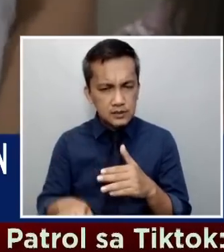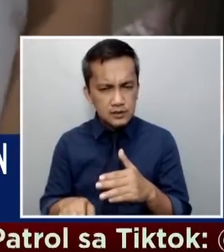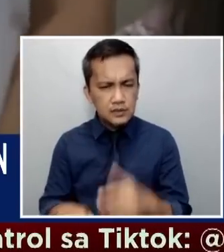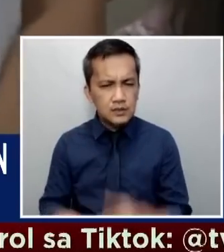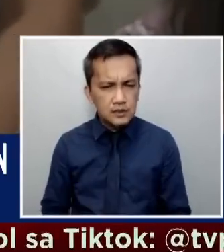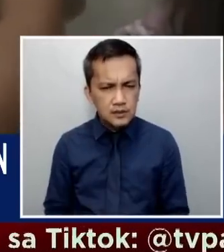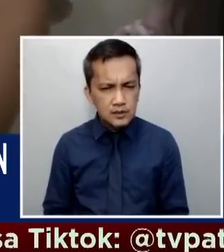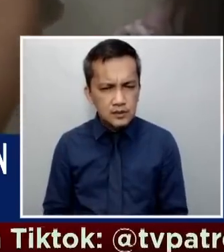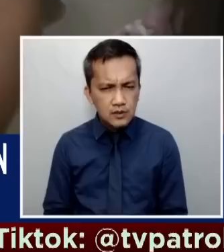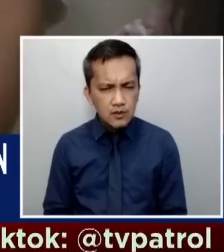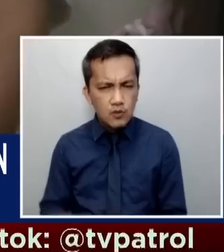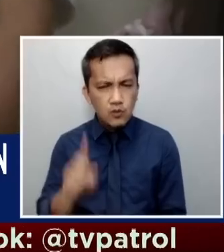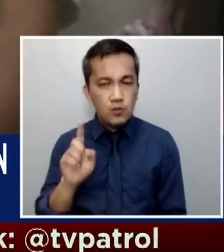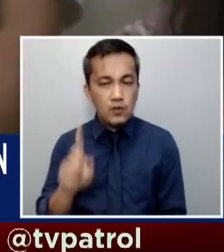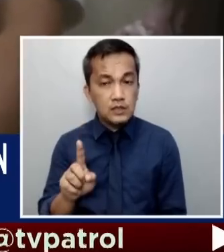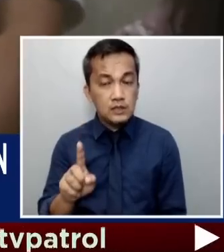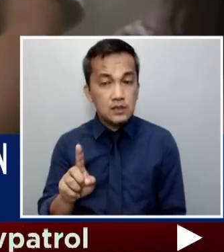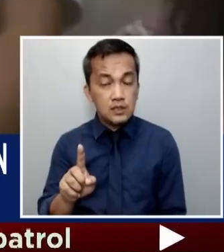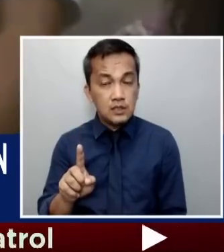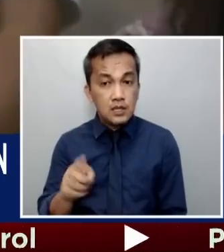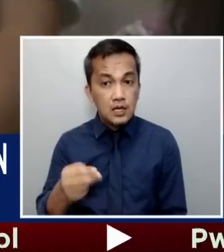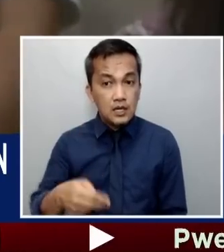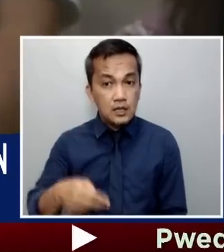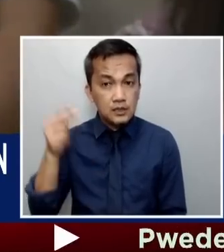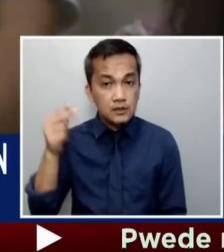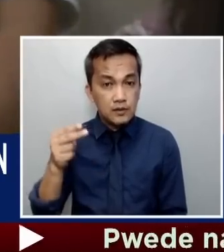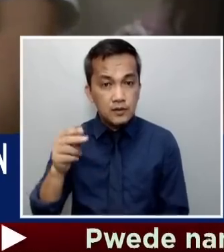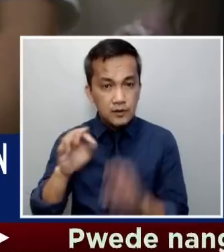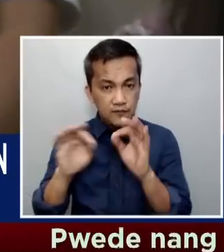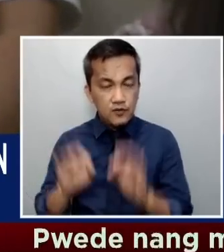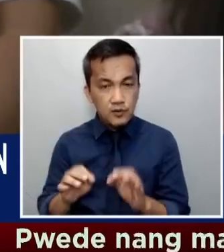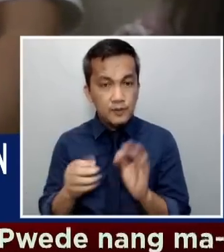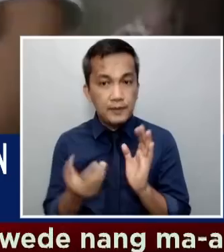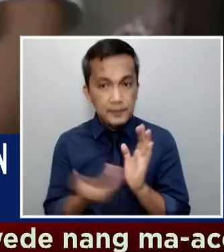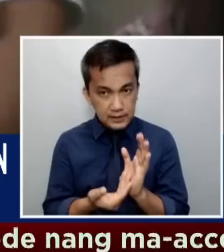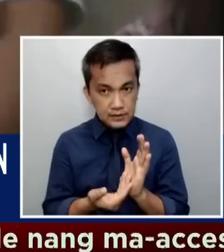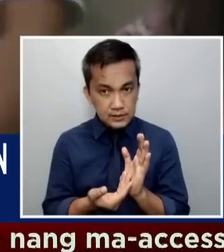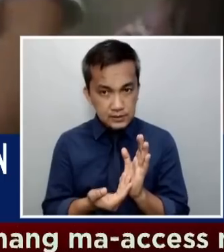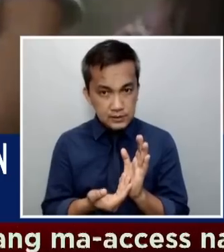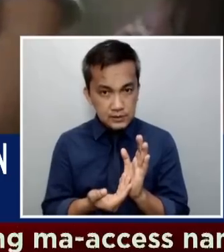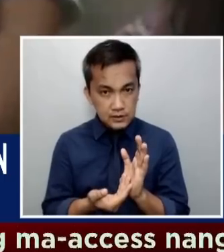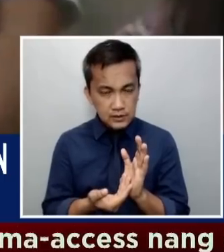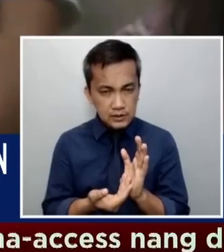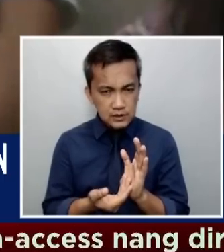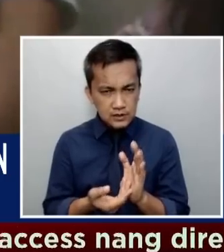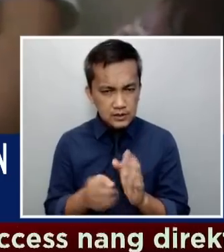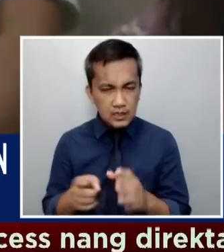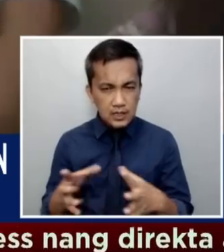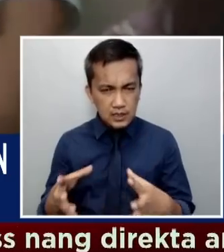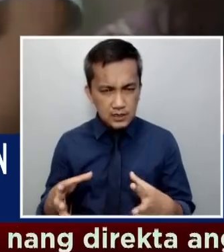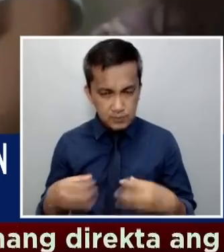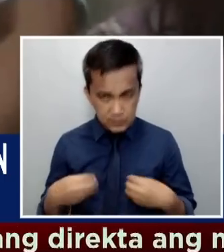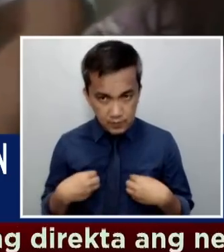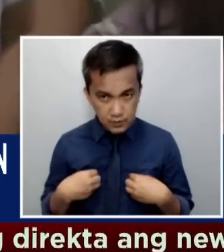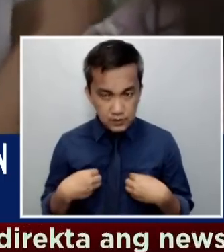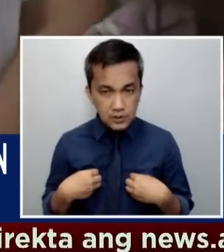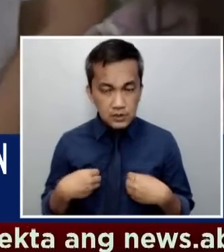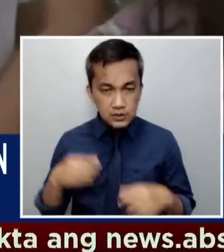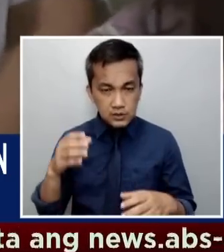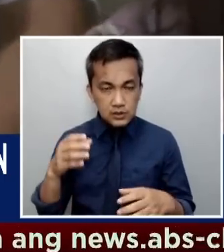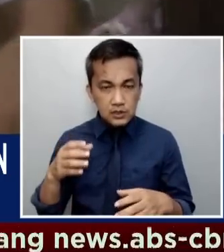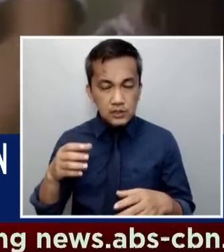is one of the highest form of evidence. It is admissible in court